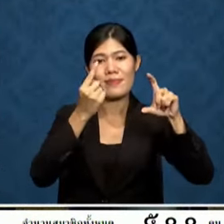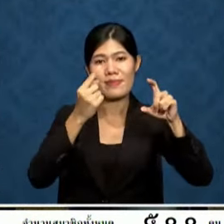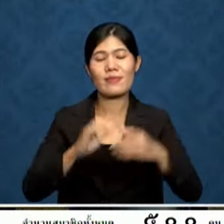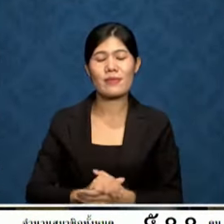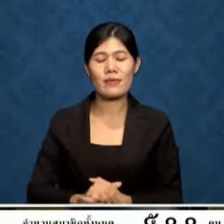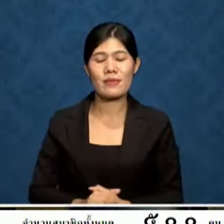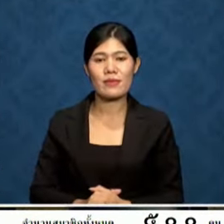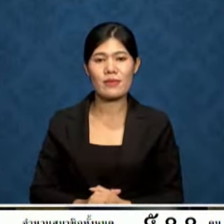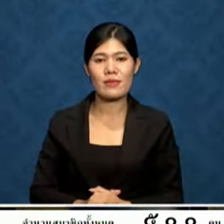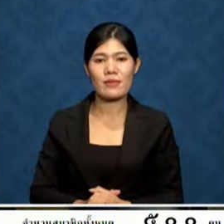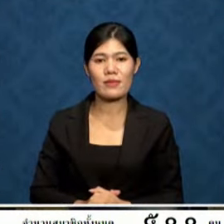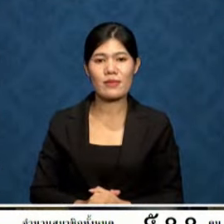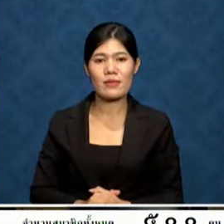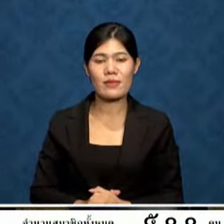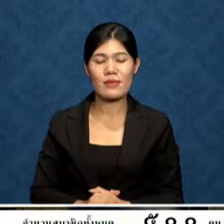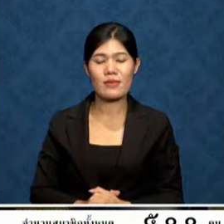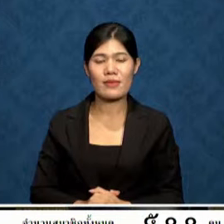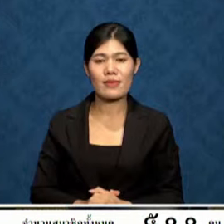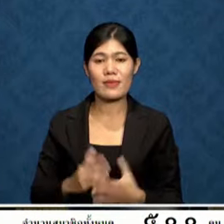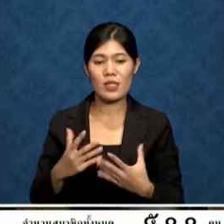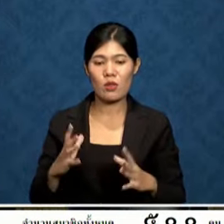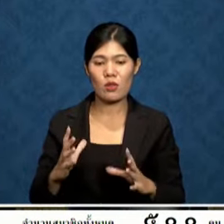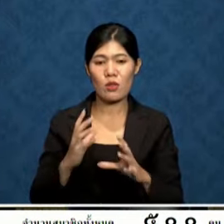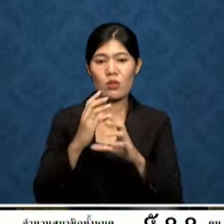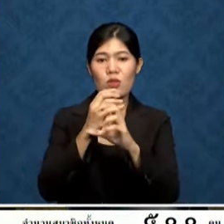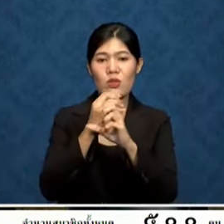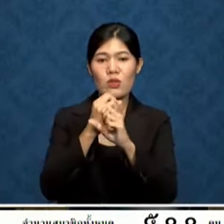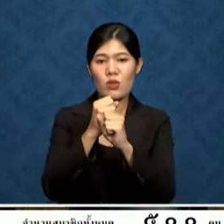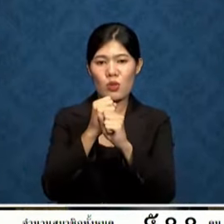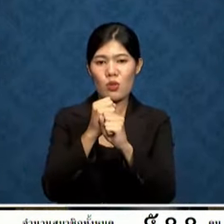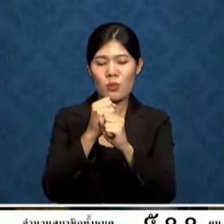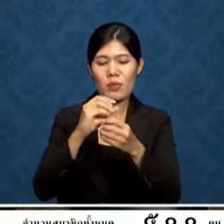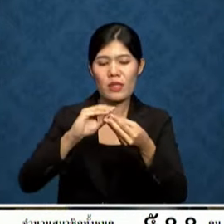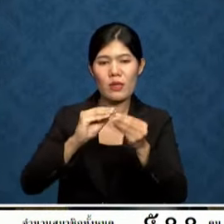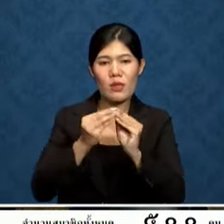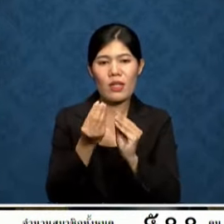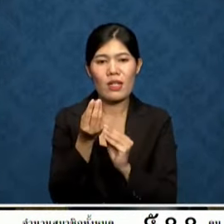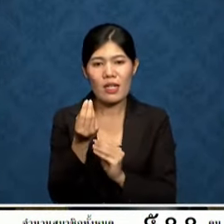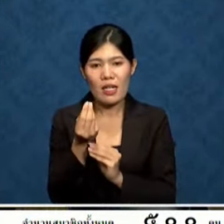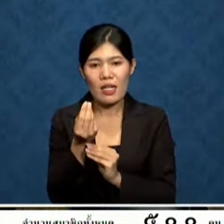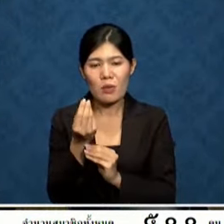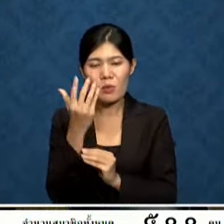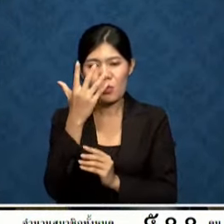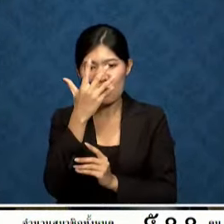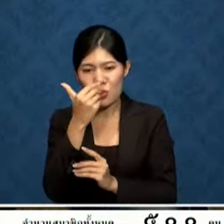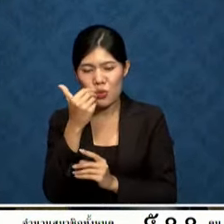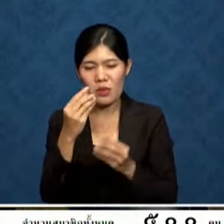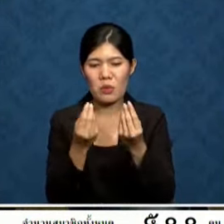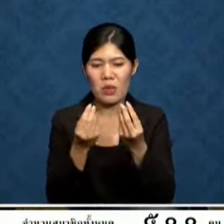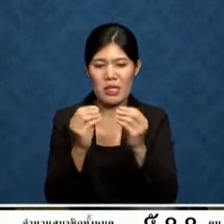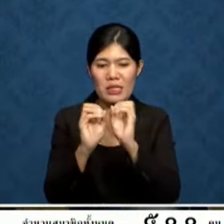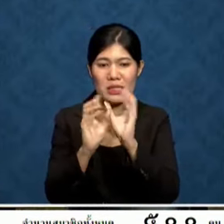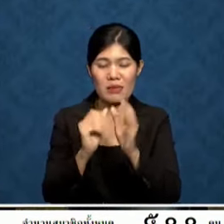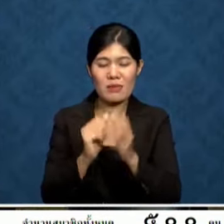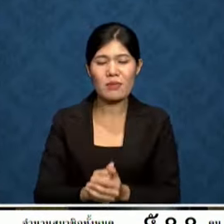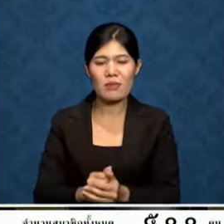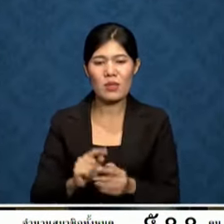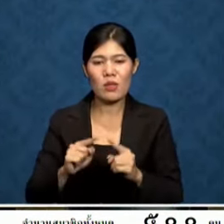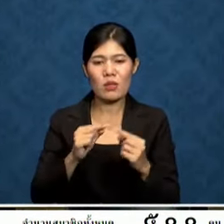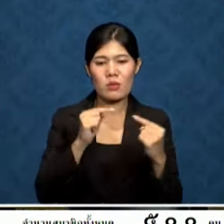แล้วก็สรุปมาเป็นภาพรวมเป็นตัวเลขสวยหรูนะครับว่าตอบสนองนโยบายใหม่